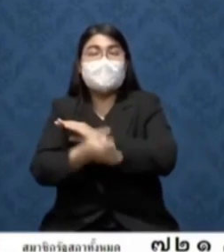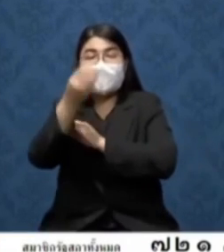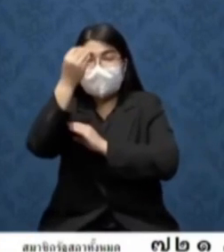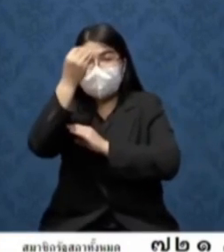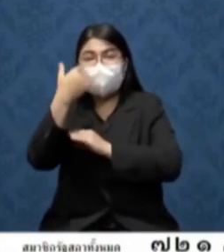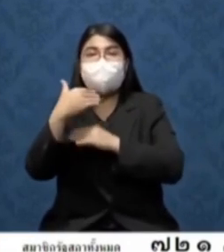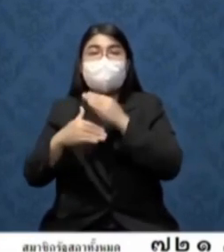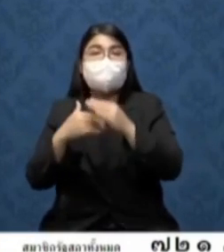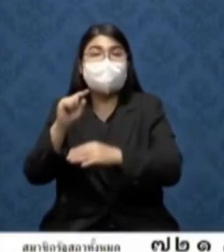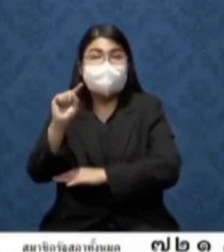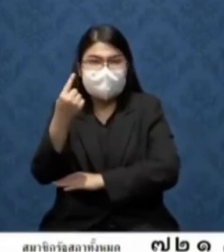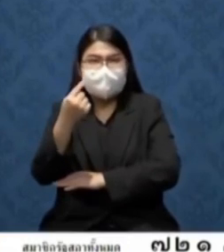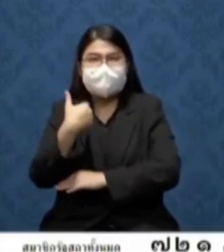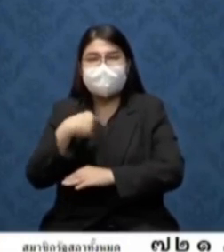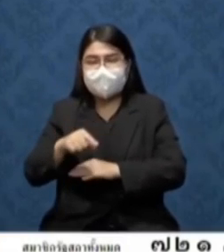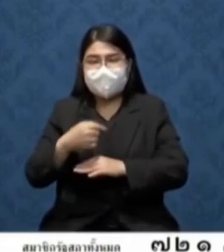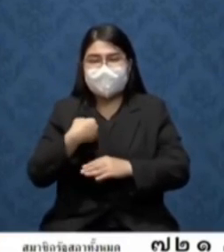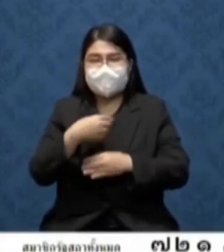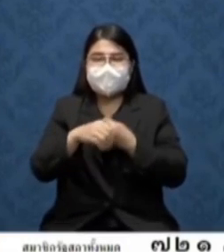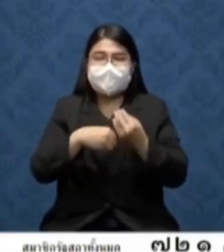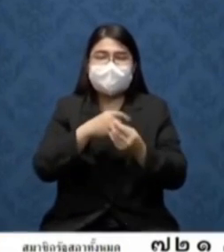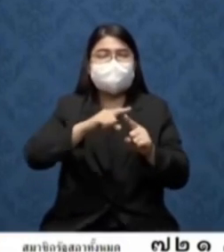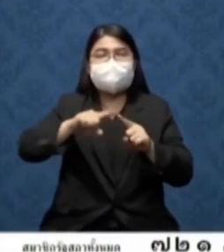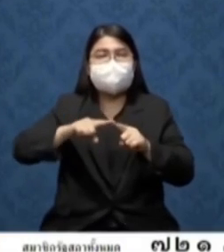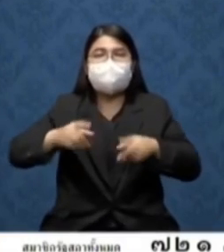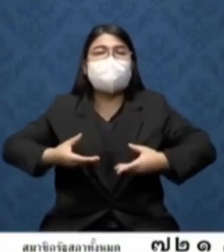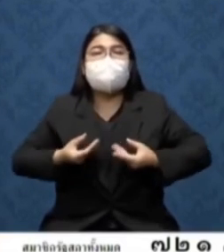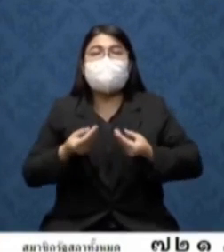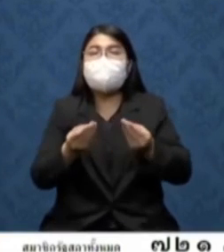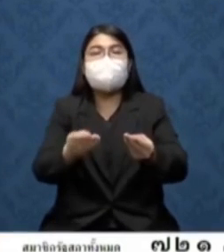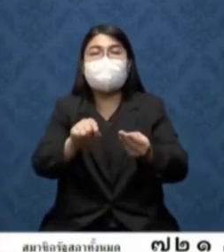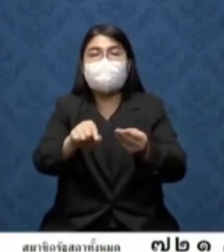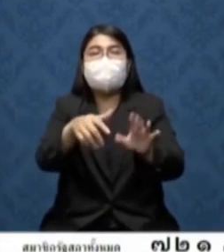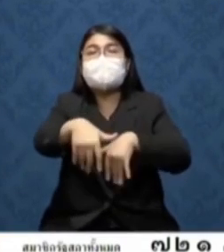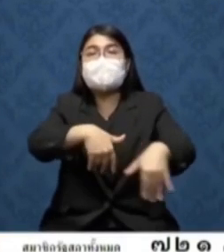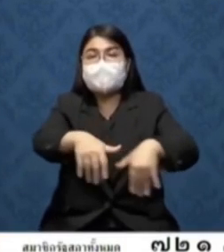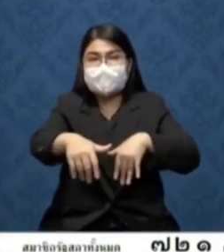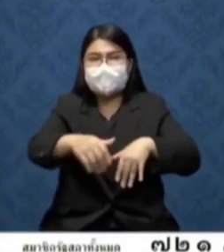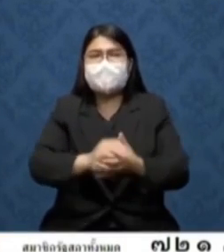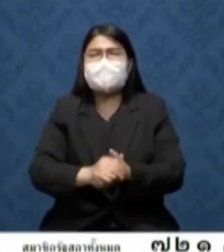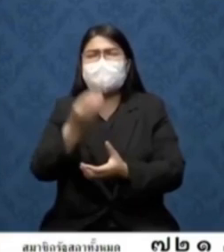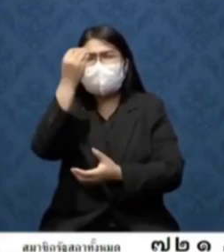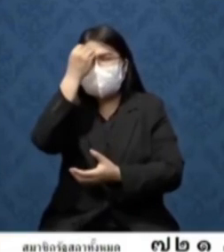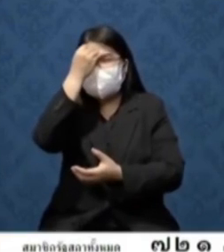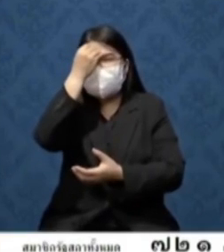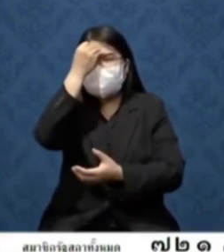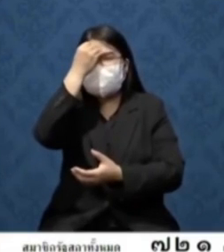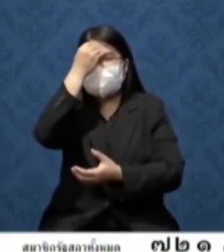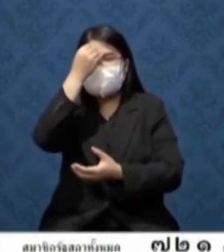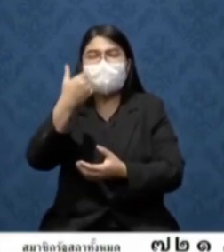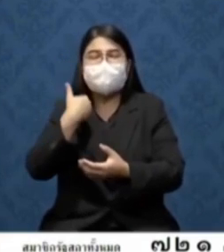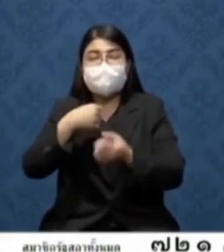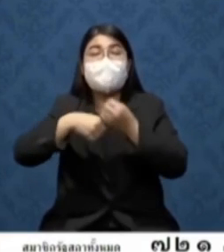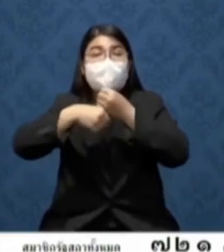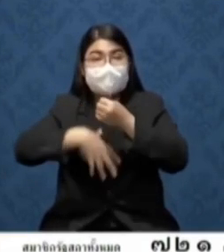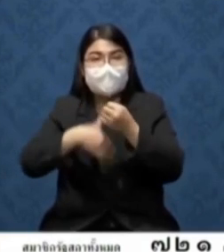รให้กับท้องถิ่นญี่ปุ่นปฏิรูปโครงสร้างบริหาร ประเทศหลายอย่างในทศวรรษที่